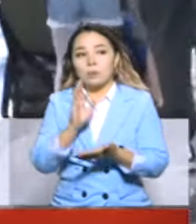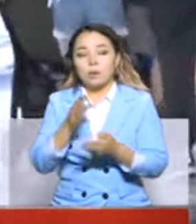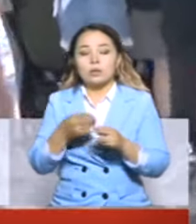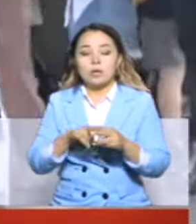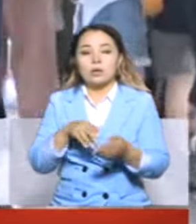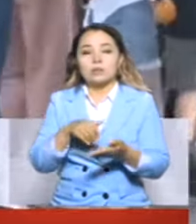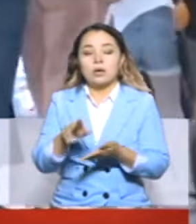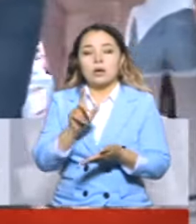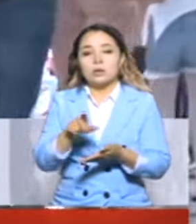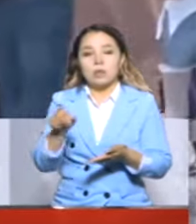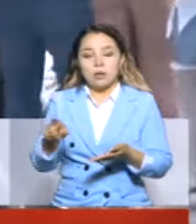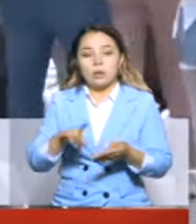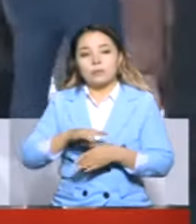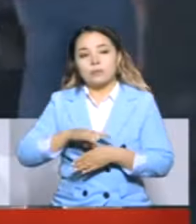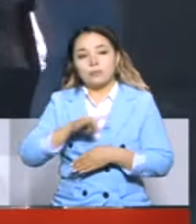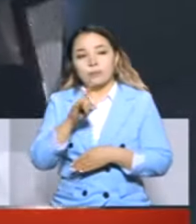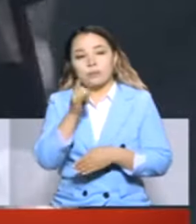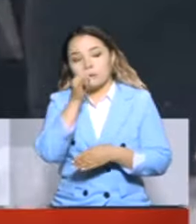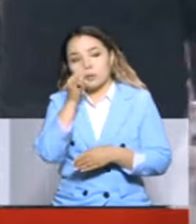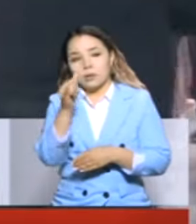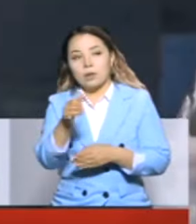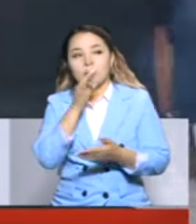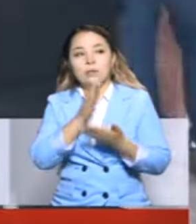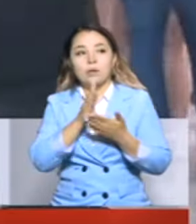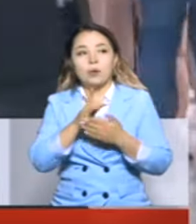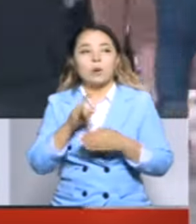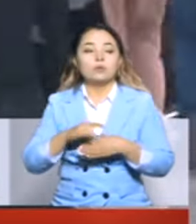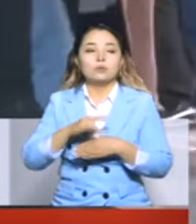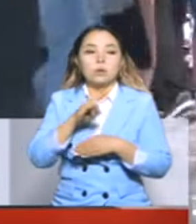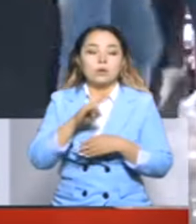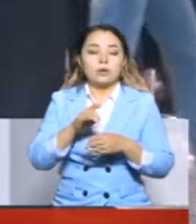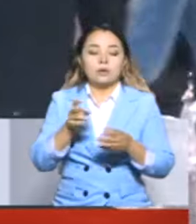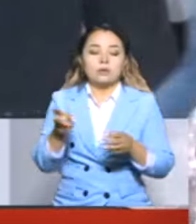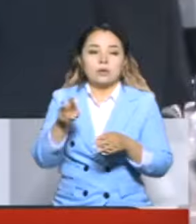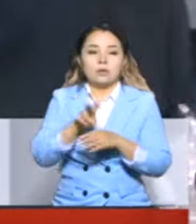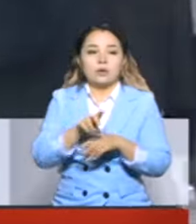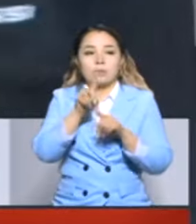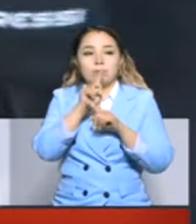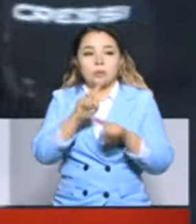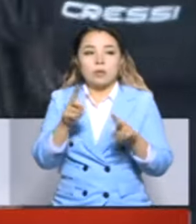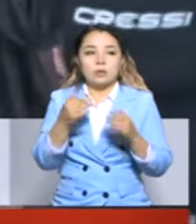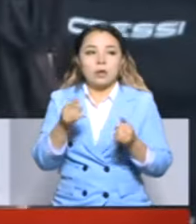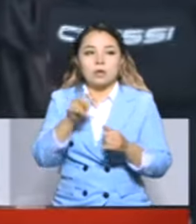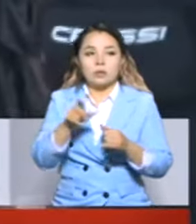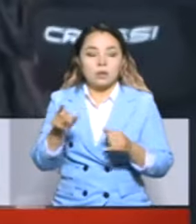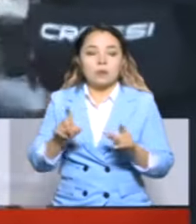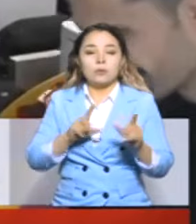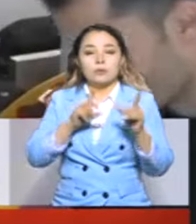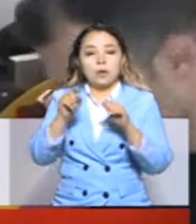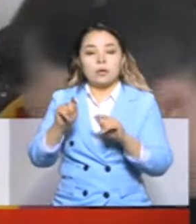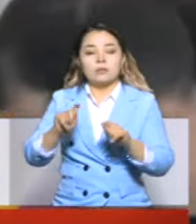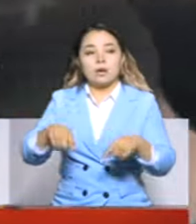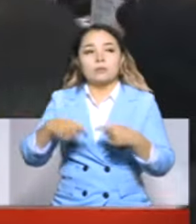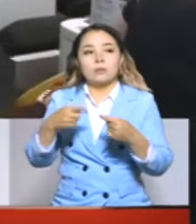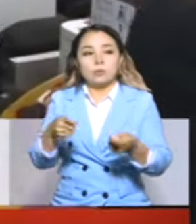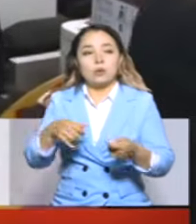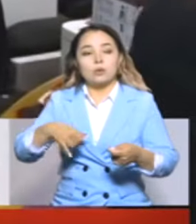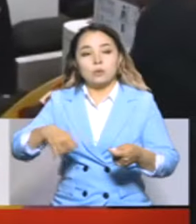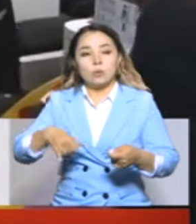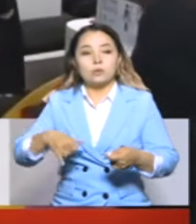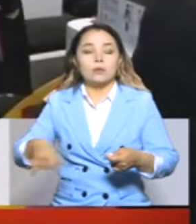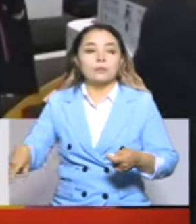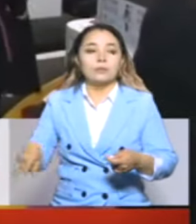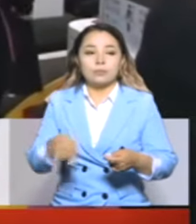бас тартқан жолаушылар әуежайға кіргізілмейді, ұшаққа отырғызылмайды. Сондай-ақ жолаушылардың ұшаққа мінерде тапсырған сөмкелері мен қол